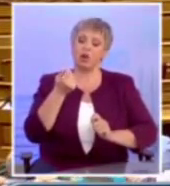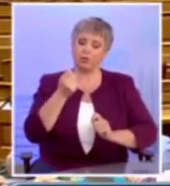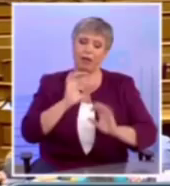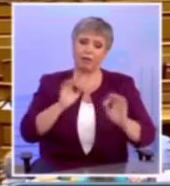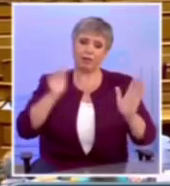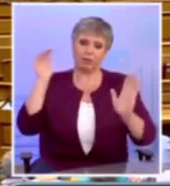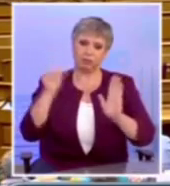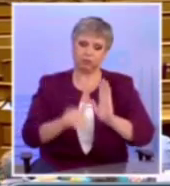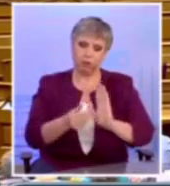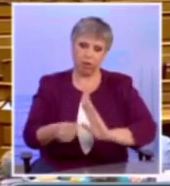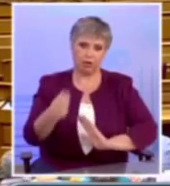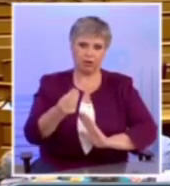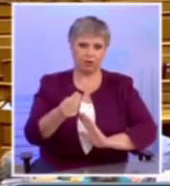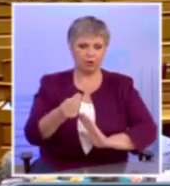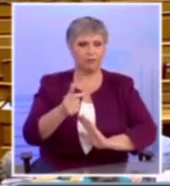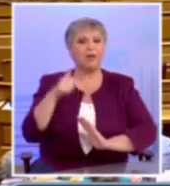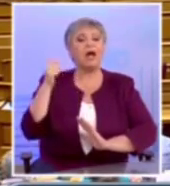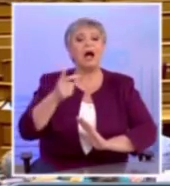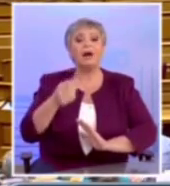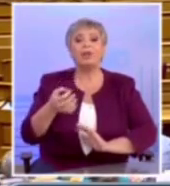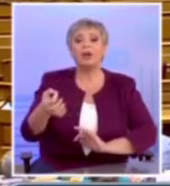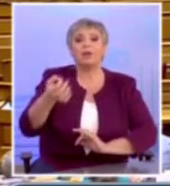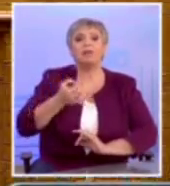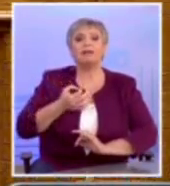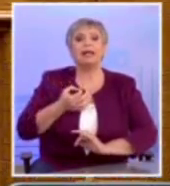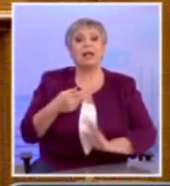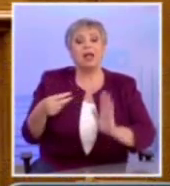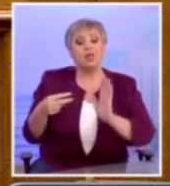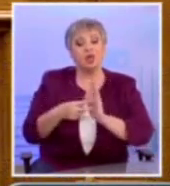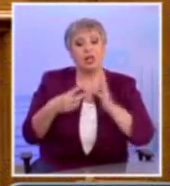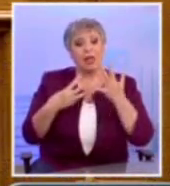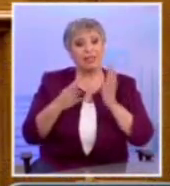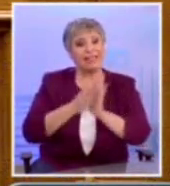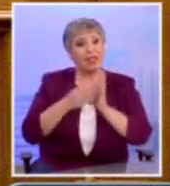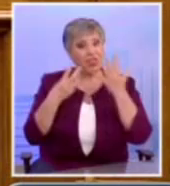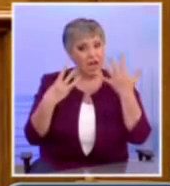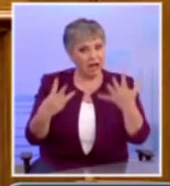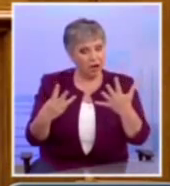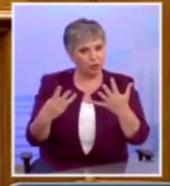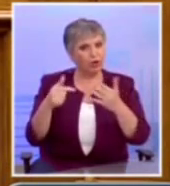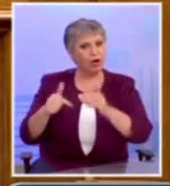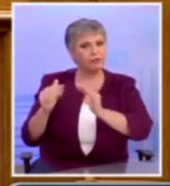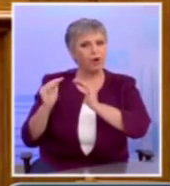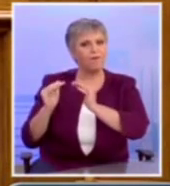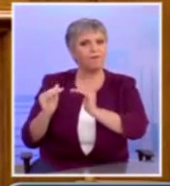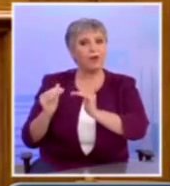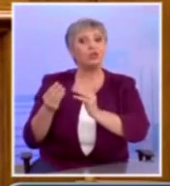να πάμε στο ίδιο πλεόνασμα που θα πηγαίναμε το 2018, άρα με διαφορετική